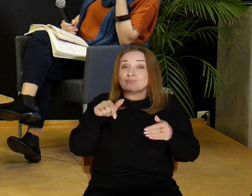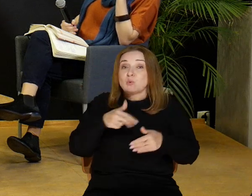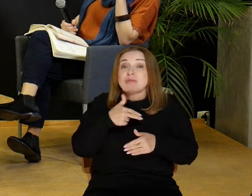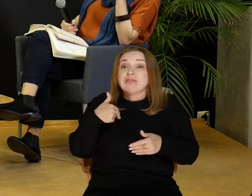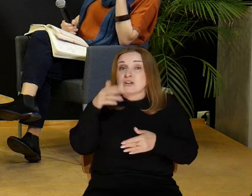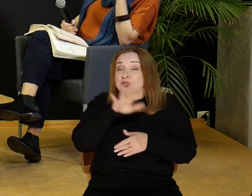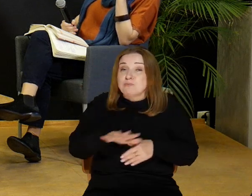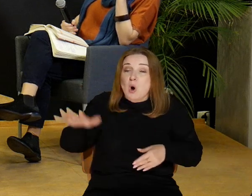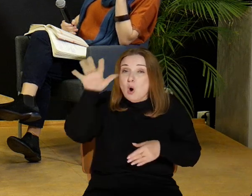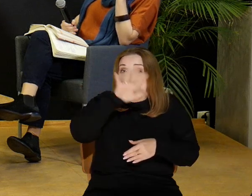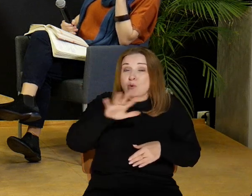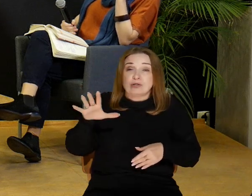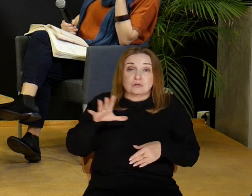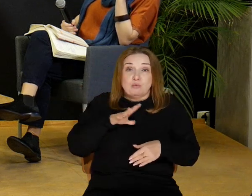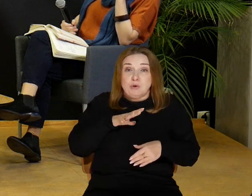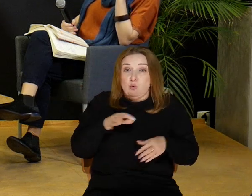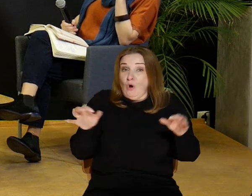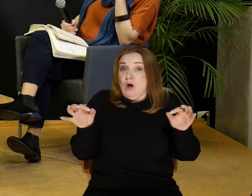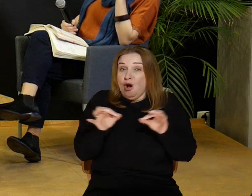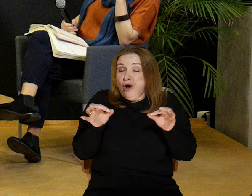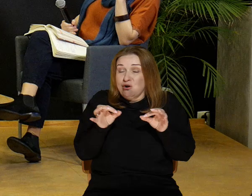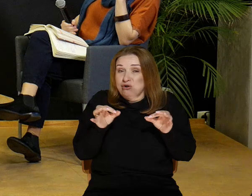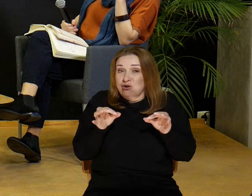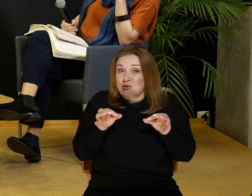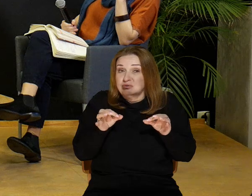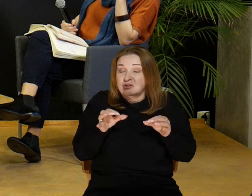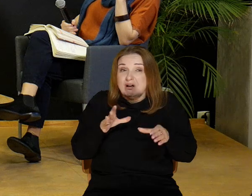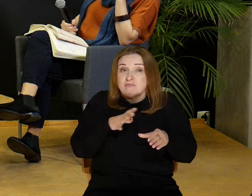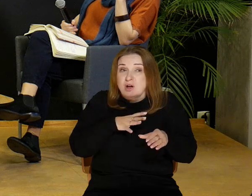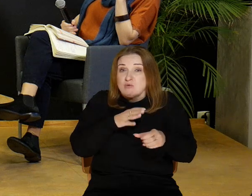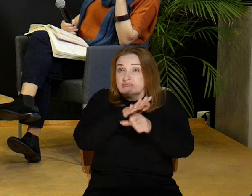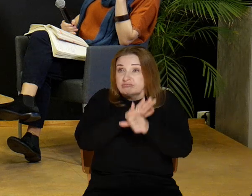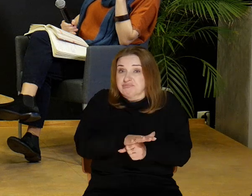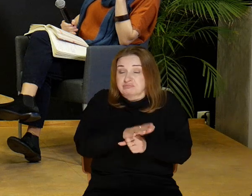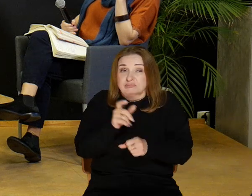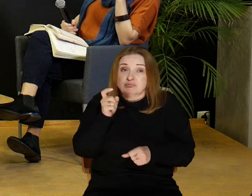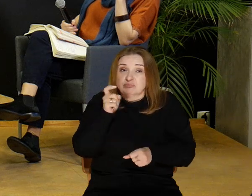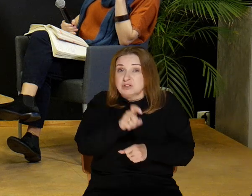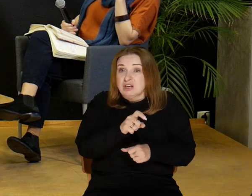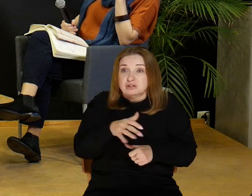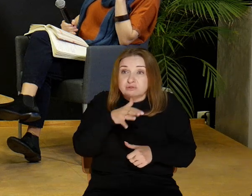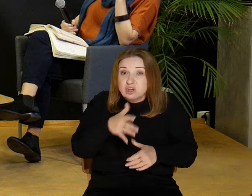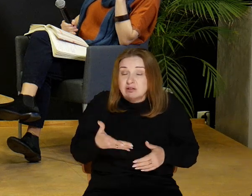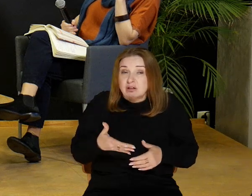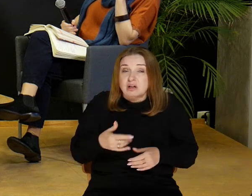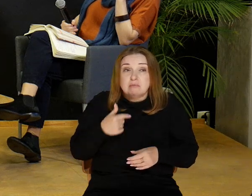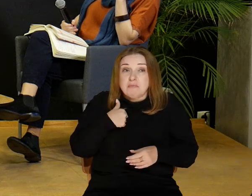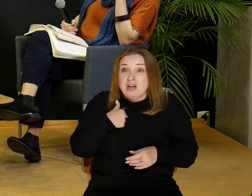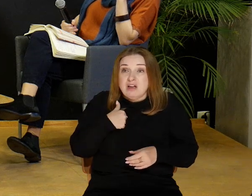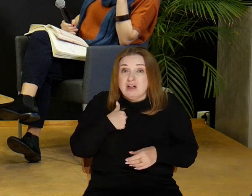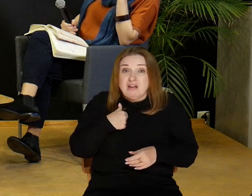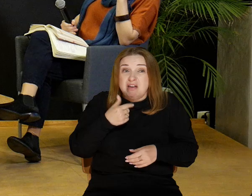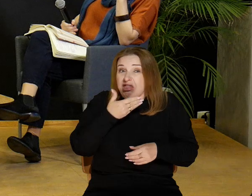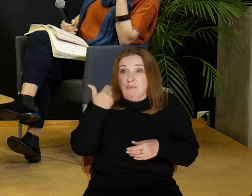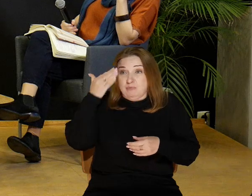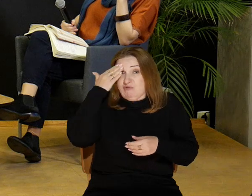przede wszystkim było ogromnie klasistowskie. No myślę, że sobie chyba też aż do końca nie wszyscy zdajemy z tego